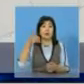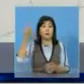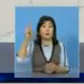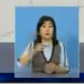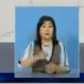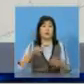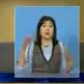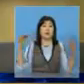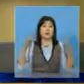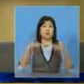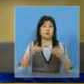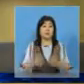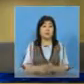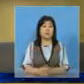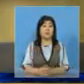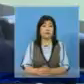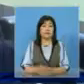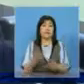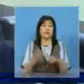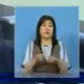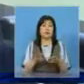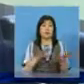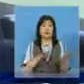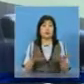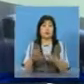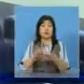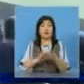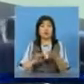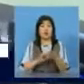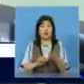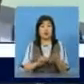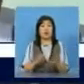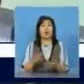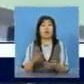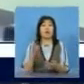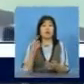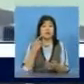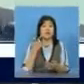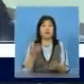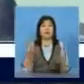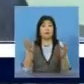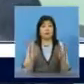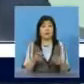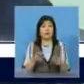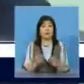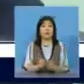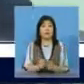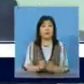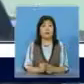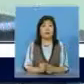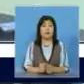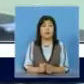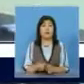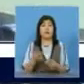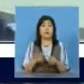жиналды. Мындай шаралардан біз жазушылар одағы еш уақытта шет қала алмаймыз. Шындығын айтқанда осыған